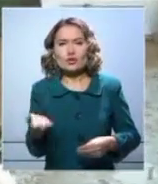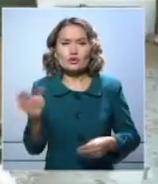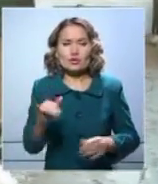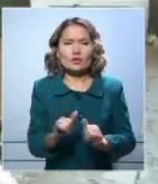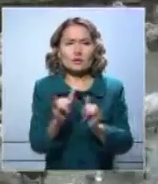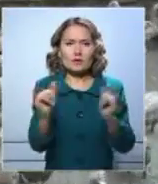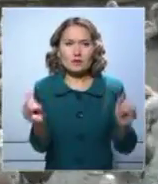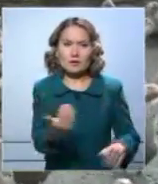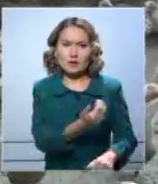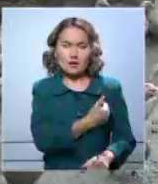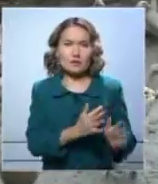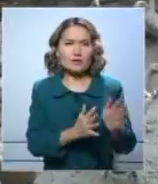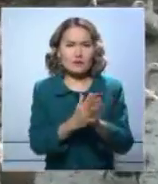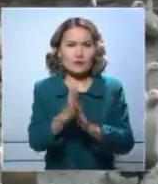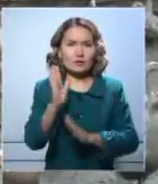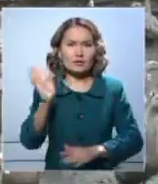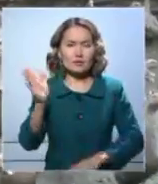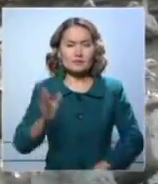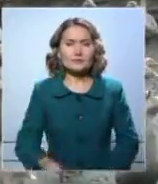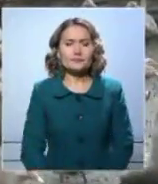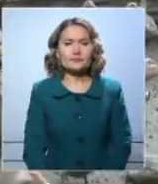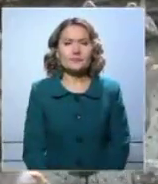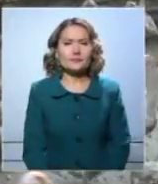ба дегеніміз бар.